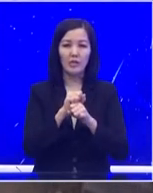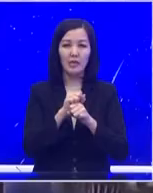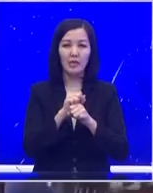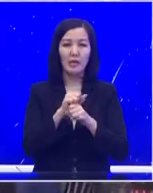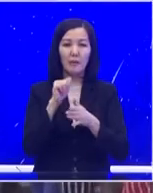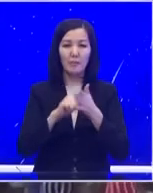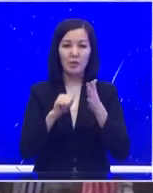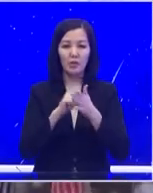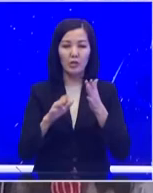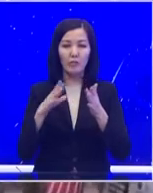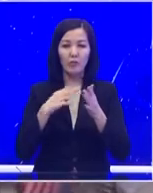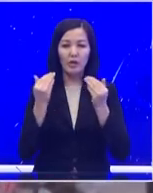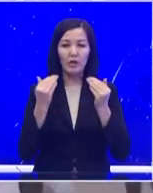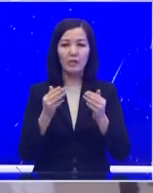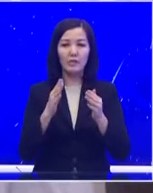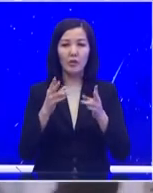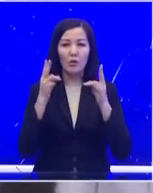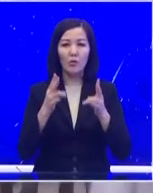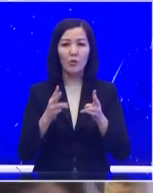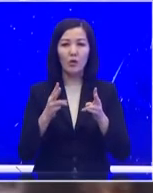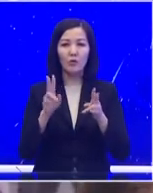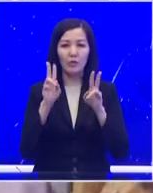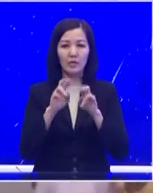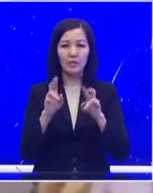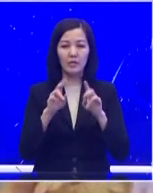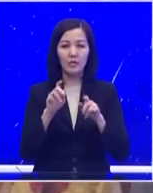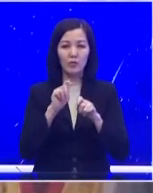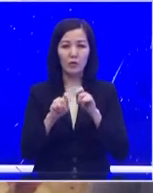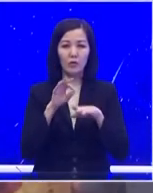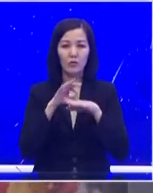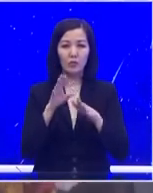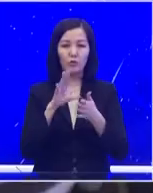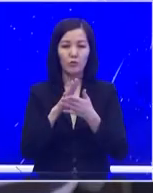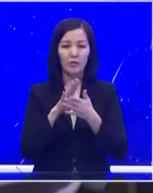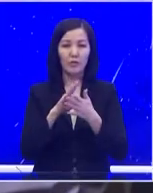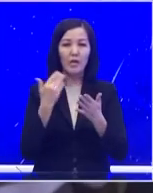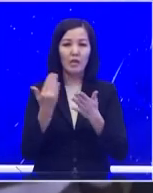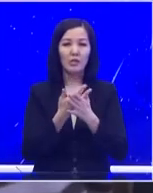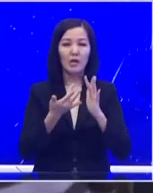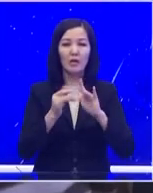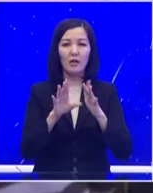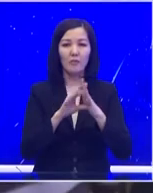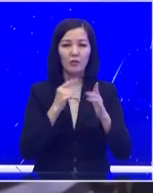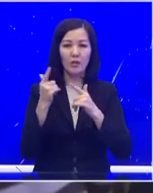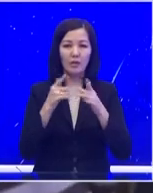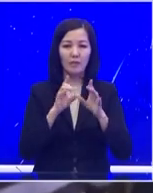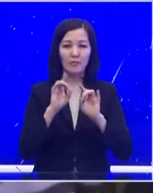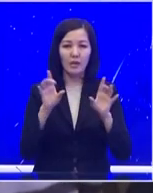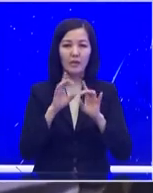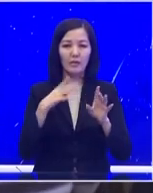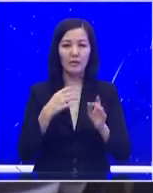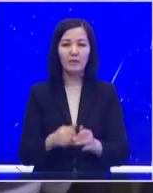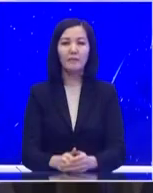себеп болуы мүмкін. Қазір оқиға орнында мамандар жұмыс істеп жатыр. Топтаманы ғаламтор ақпараттармен дайындаған Елдана Серікбайқызы,